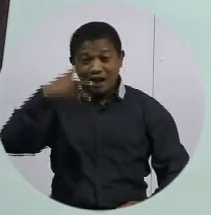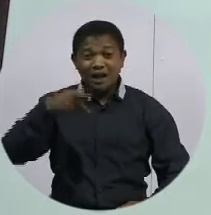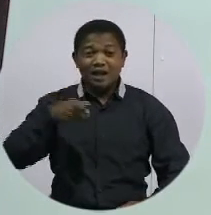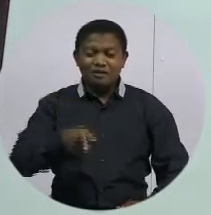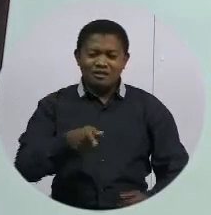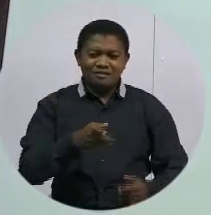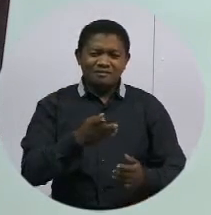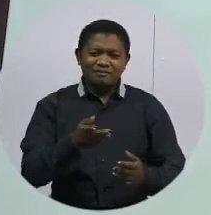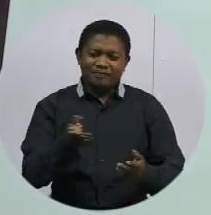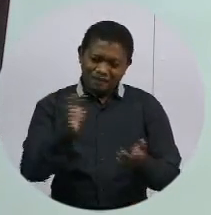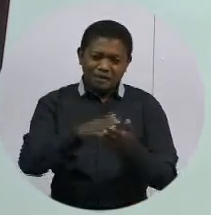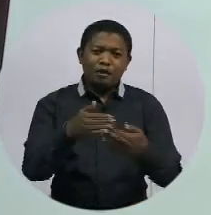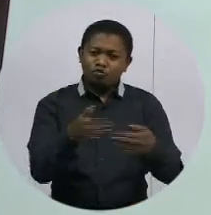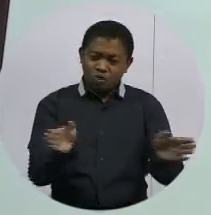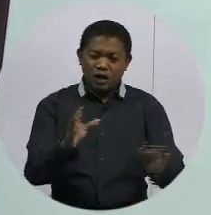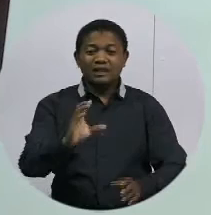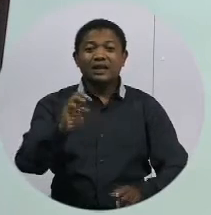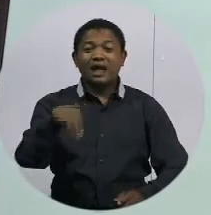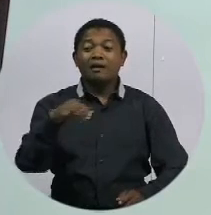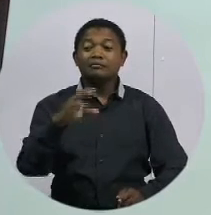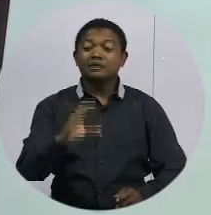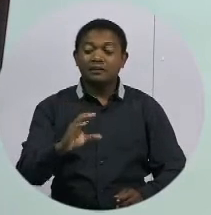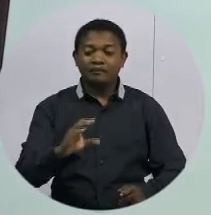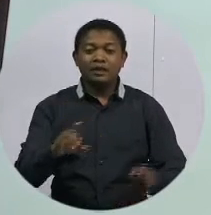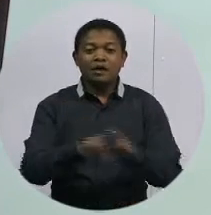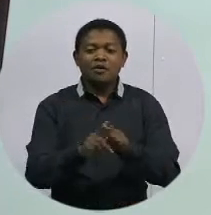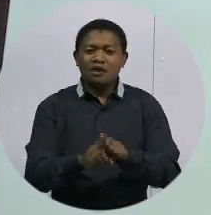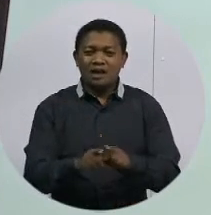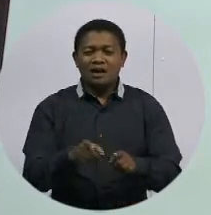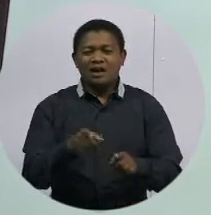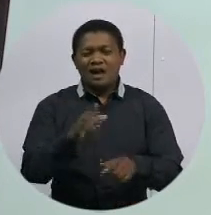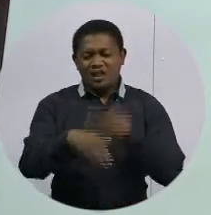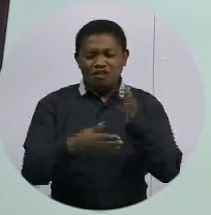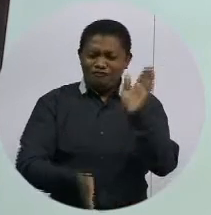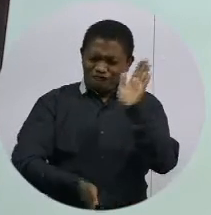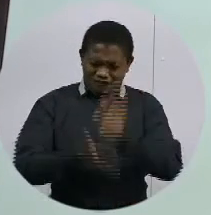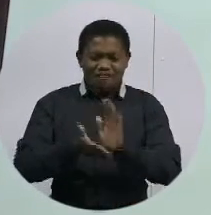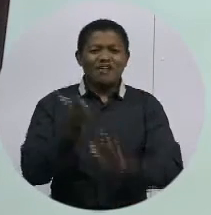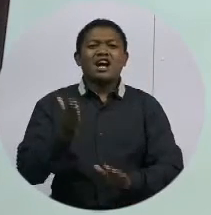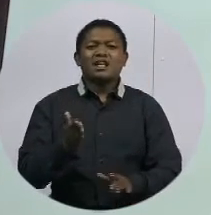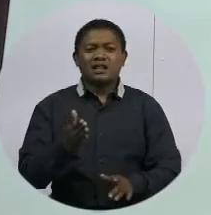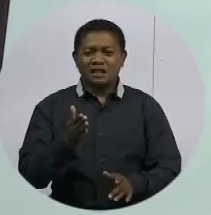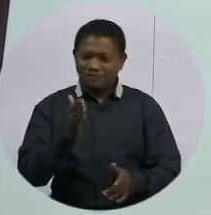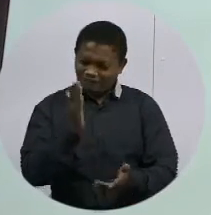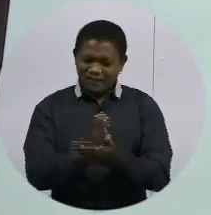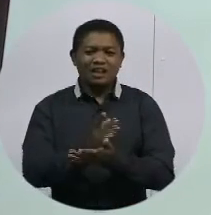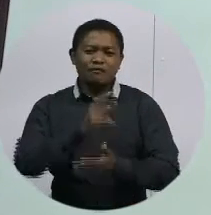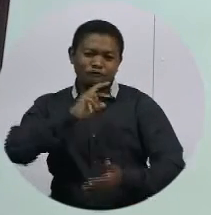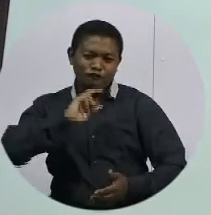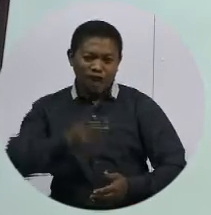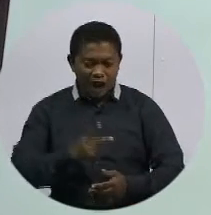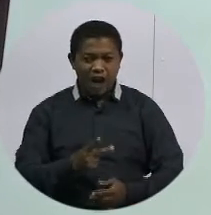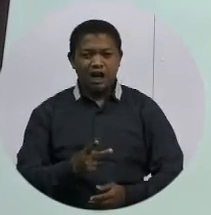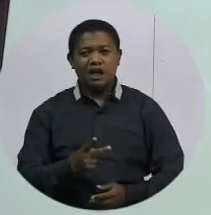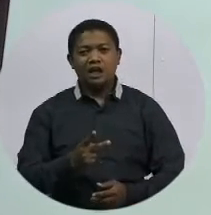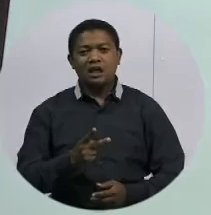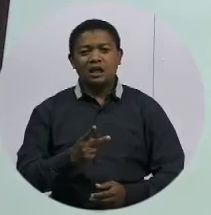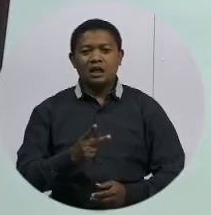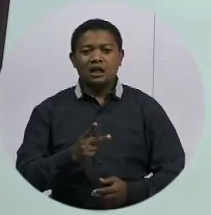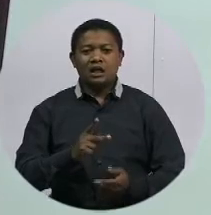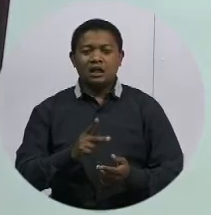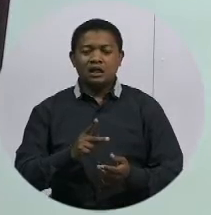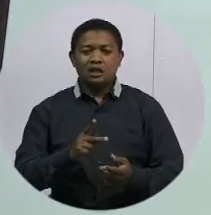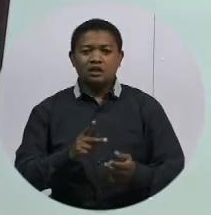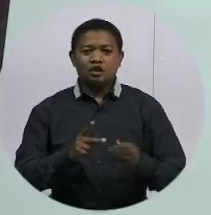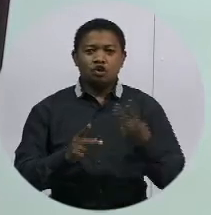atao izao a dia ny anafaingana ny fivoahan'ny résultat ao anatin'ny roa andro telo andro farafahaelany. Dia nisy